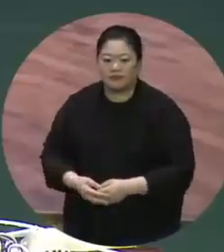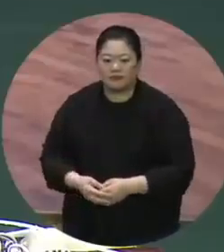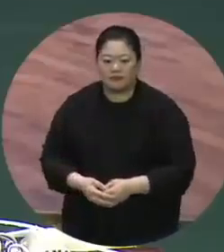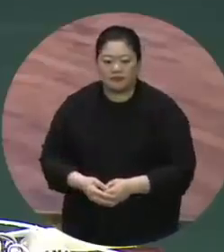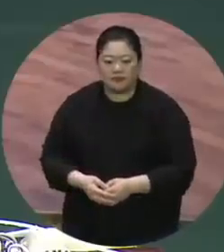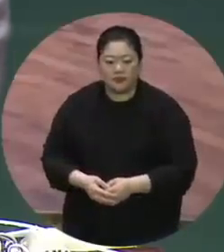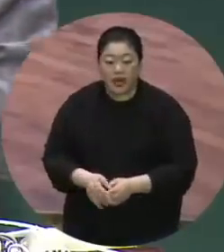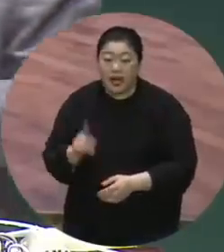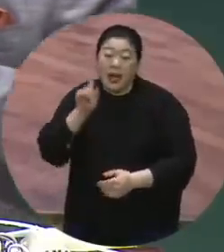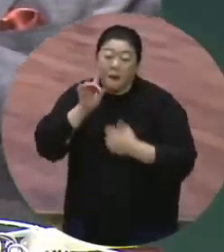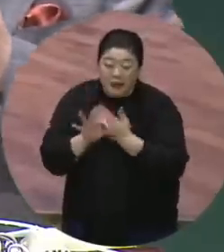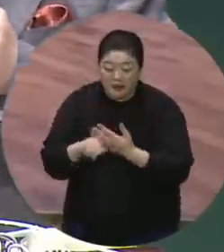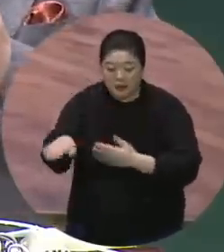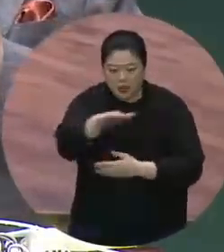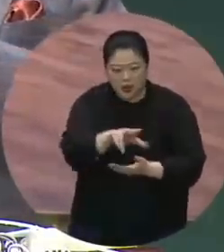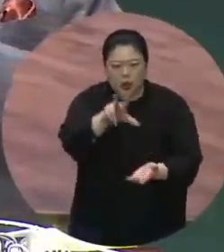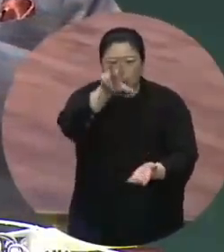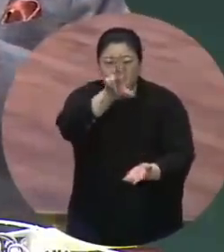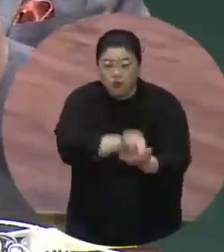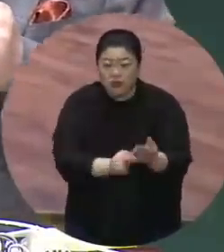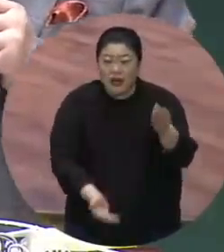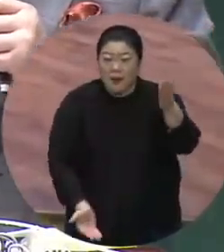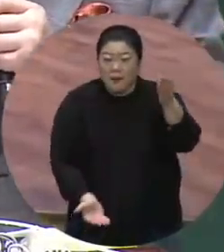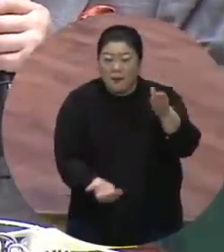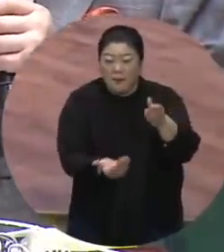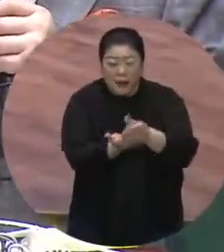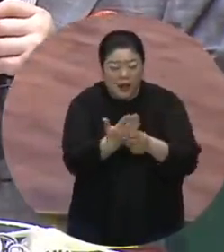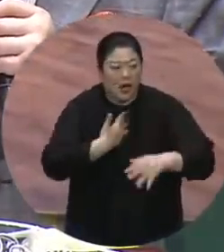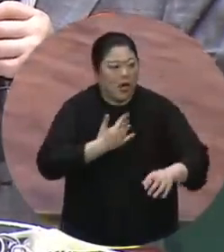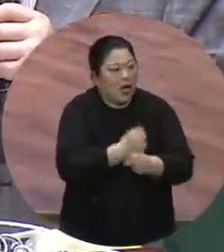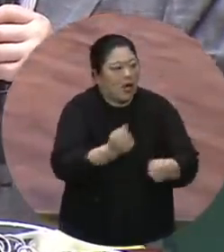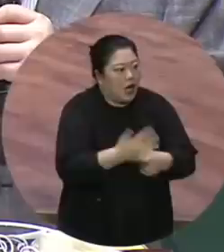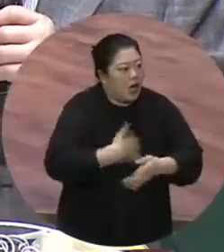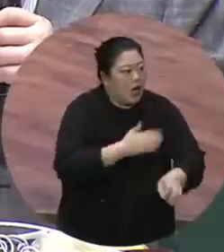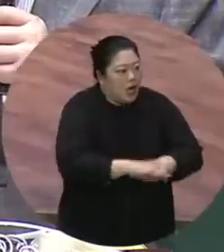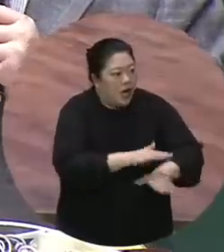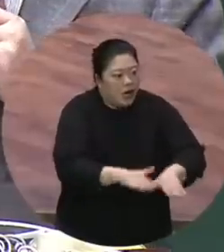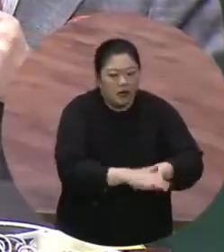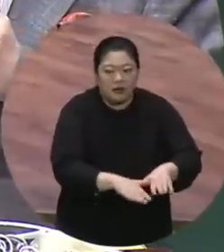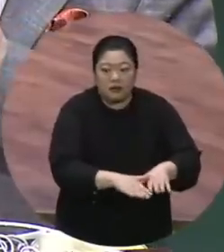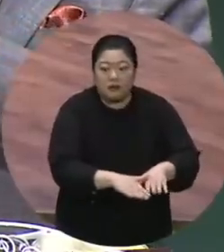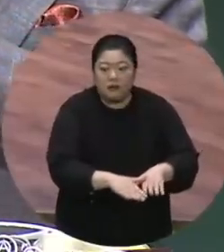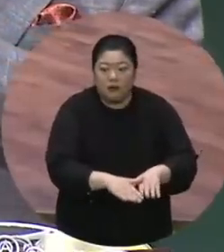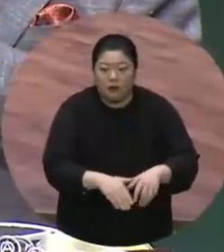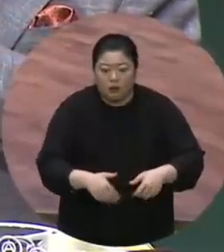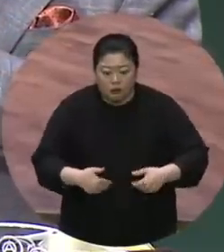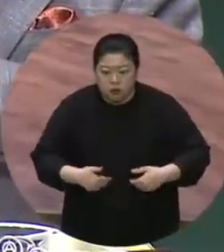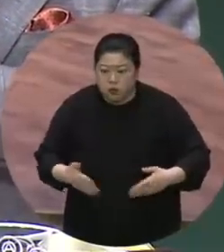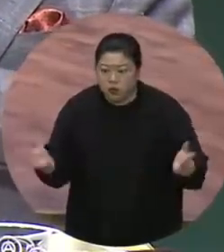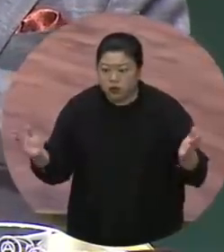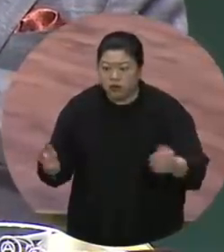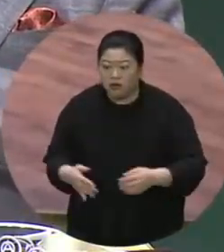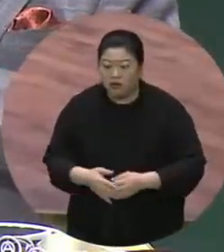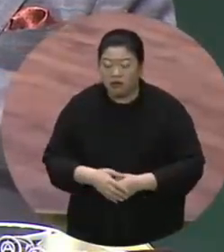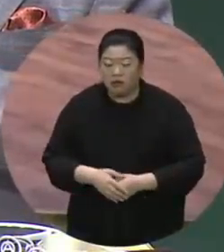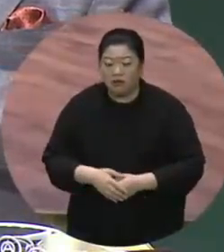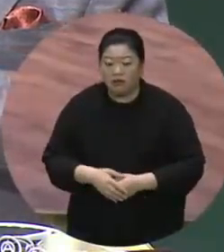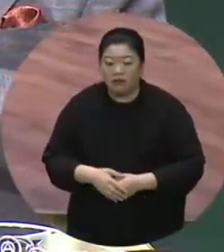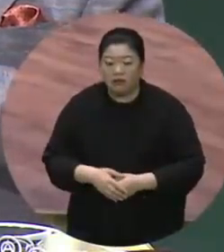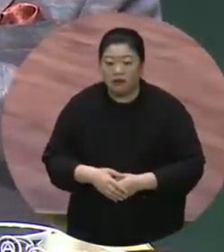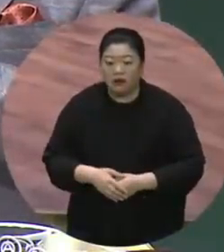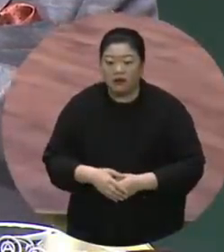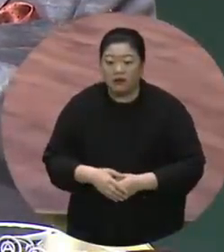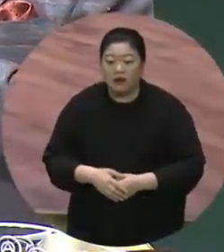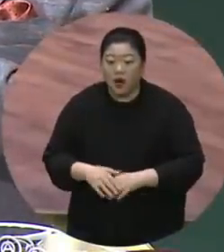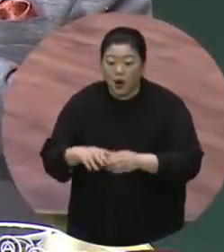문제와 사건이 오거든 내가 싸우려 하지 마세요. 내가 해결하려 하지 마세요. 내가 뭐 하나님입니까? 내가 전능자입니다. 오늘 맞는데